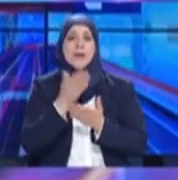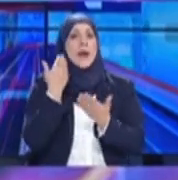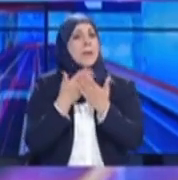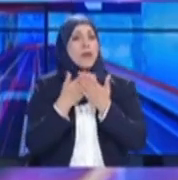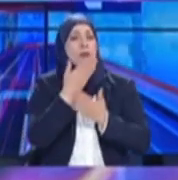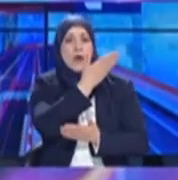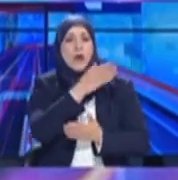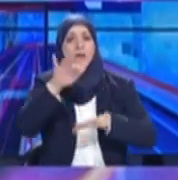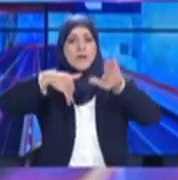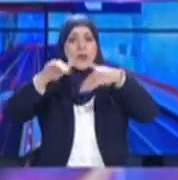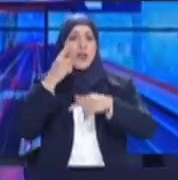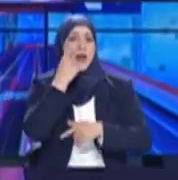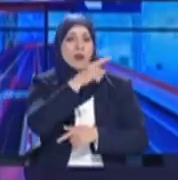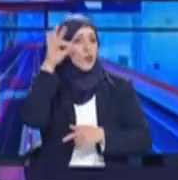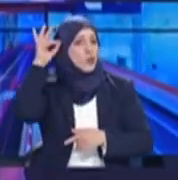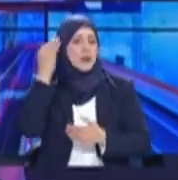بك